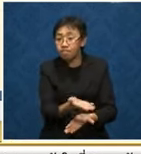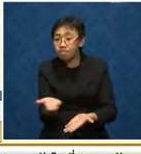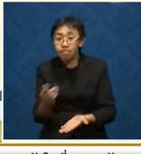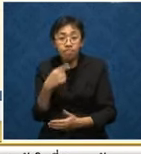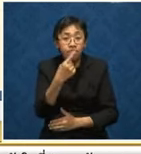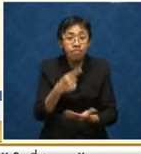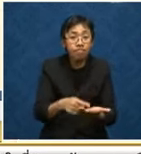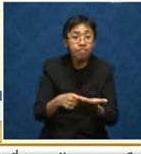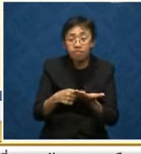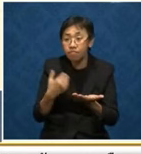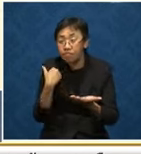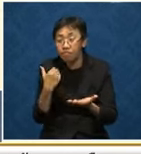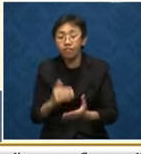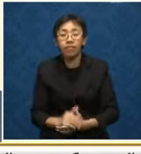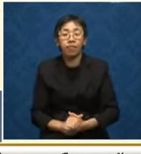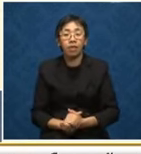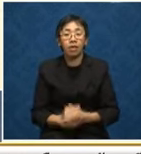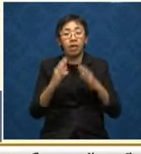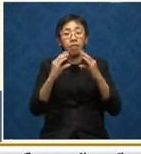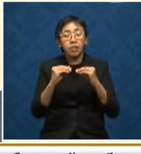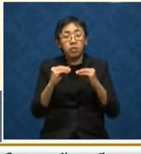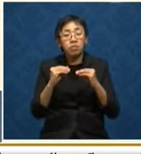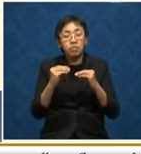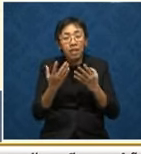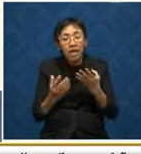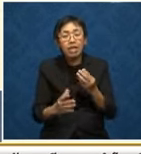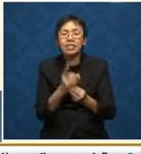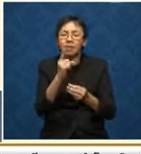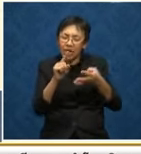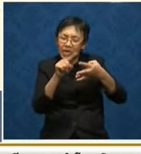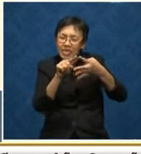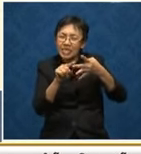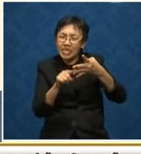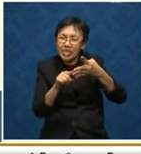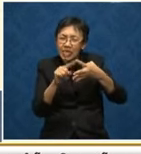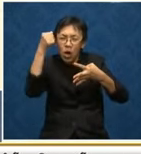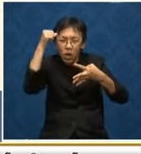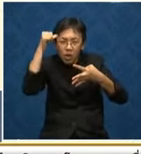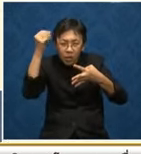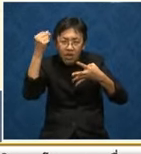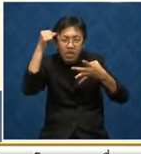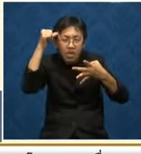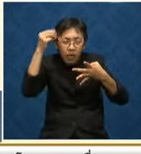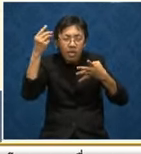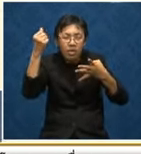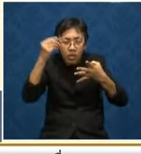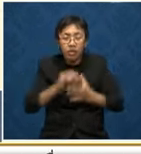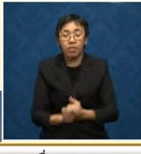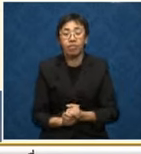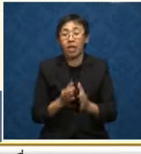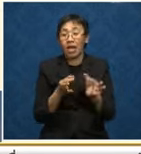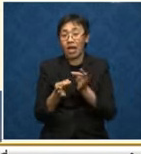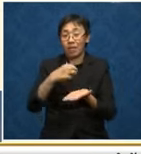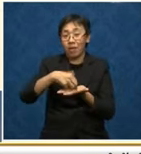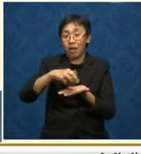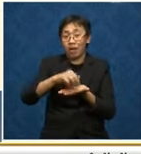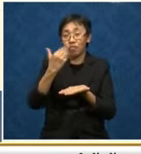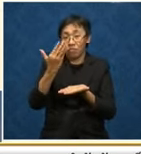นอให้มีการประชุมสัปดาห์ละกี่วันผมให้ข้อมูลเบื้องต้นเพราะว่